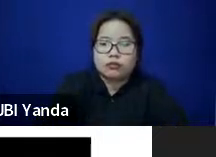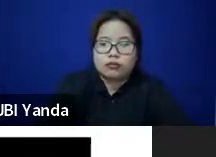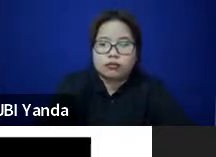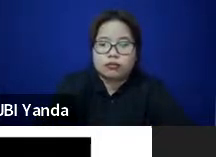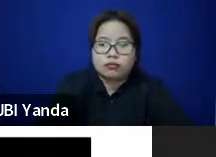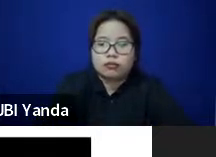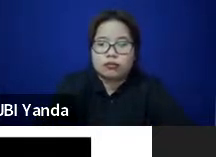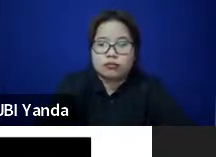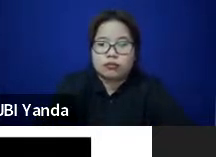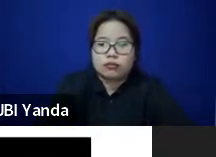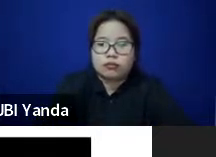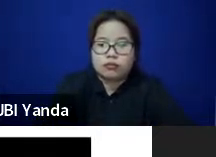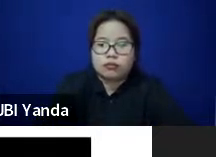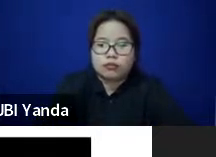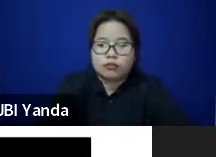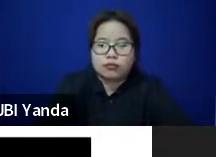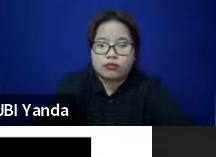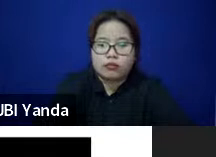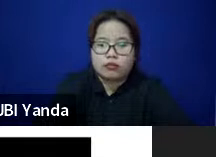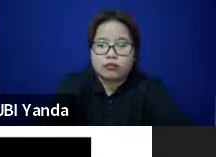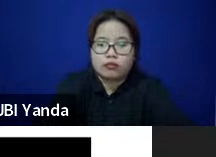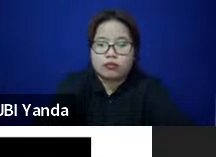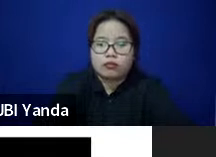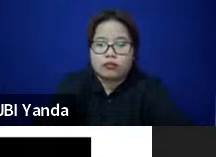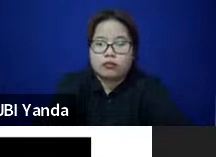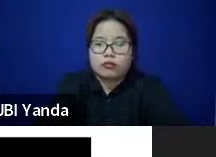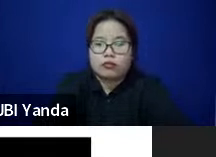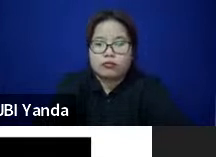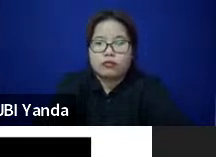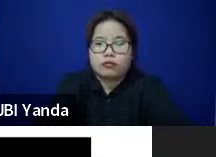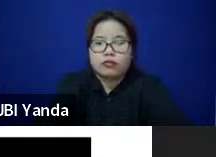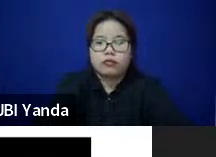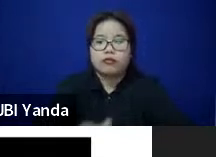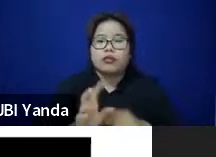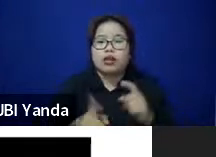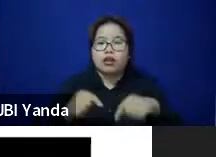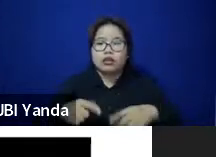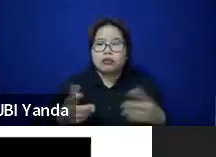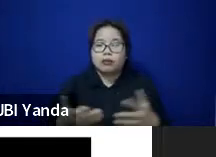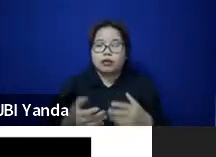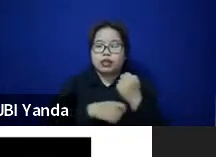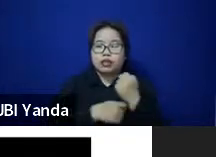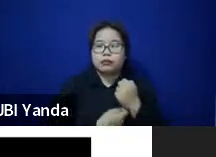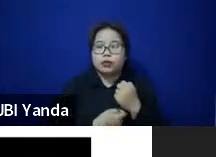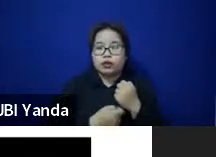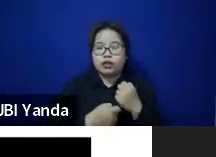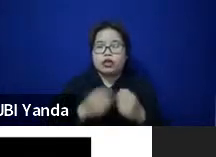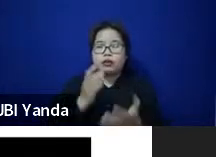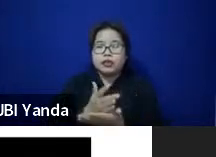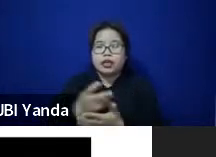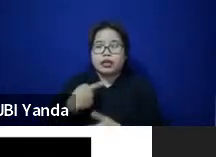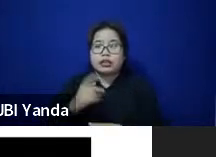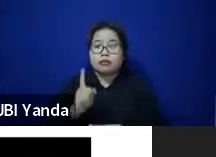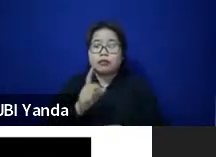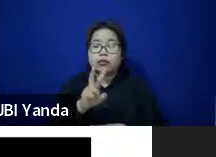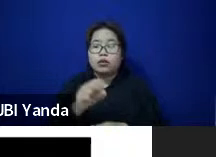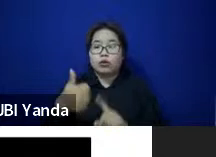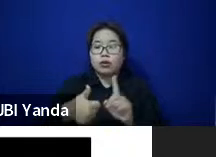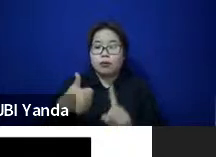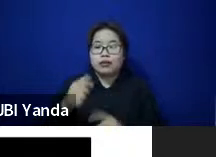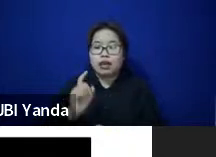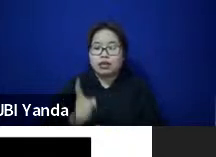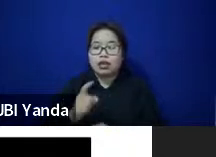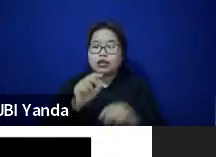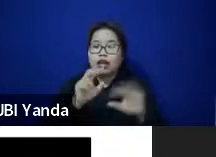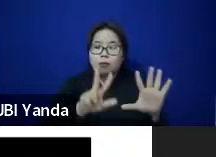tidak responsifnya atau tidak sensitifnya kebijakan kita. Karena sejak 2016 itu sudah ada sekitar